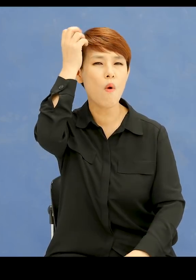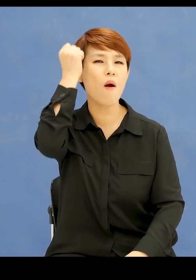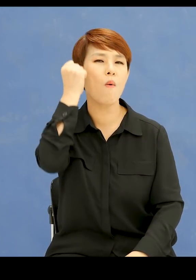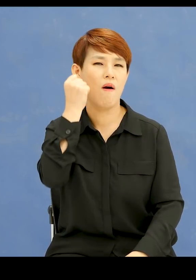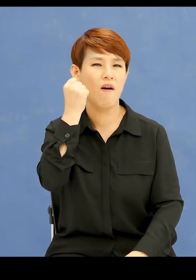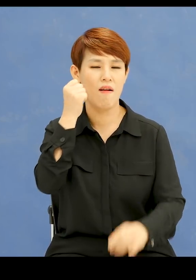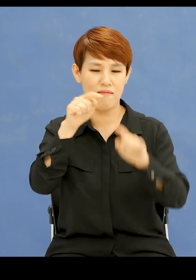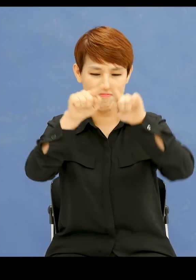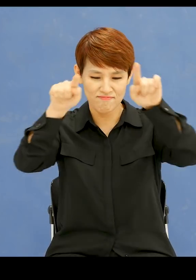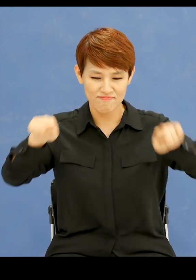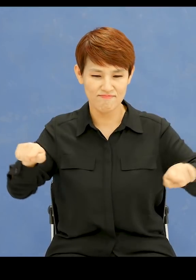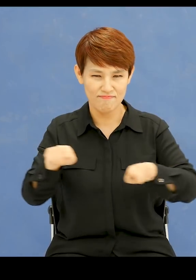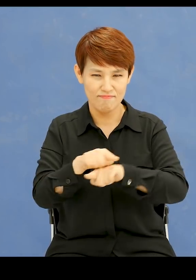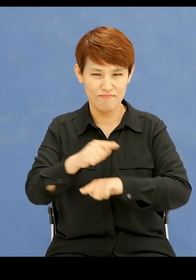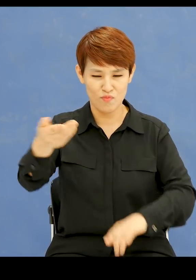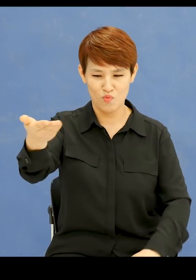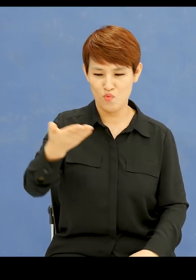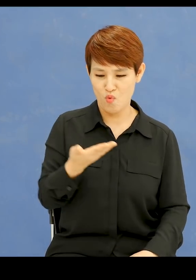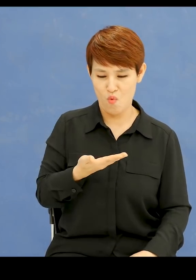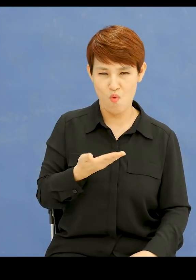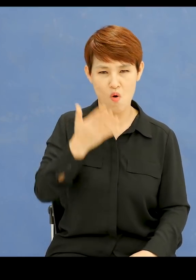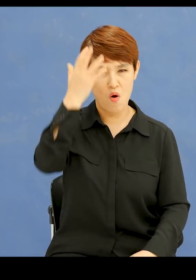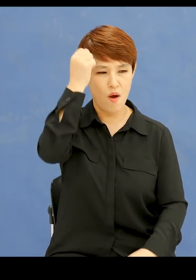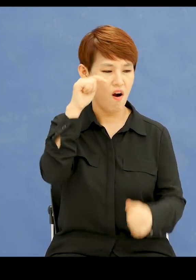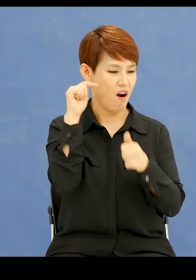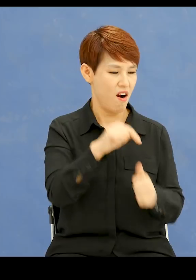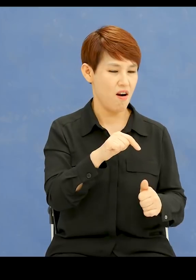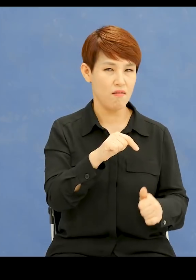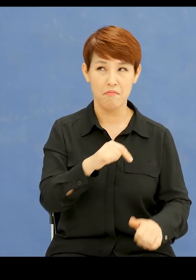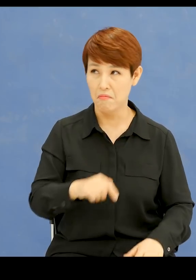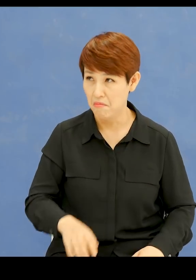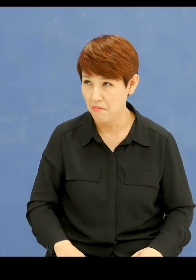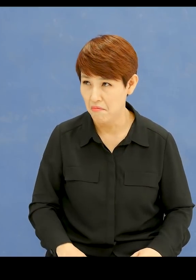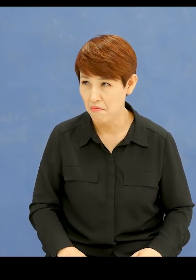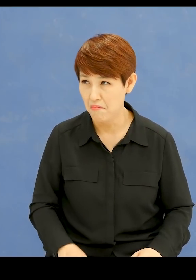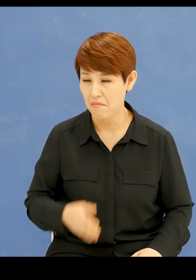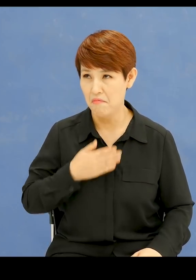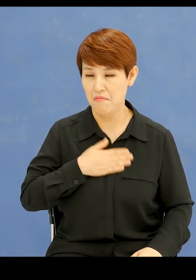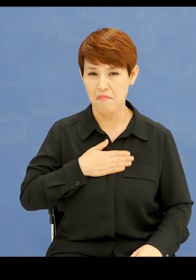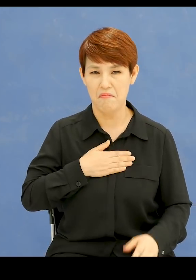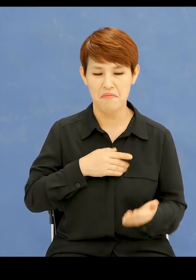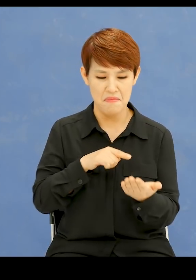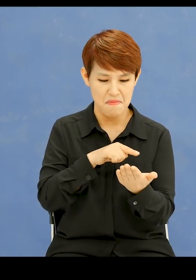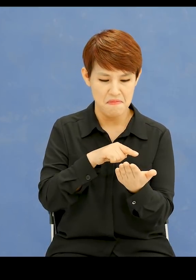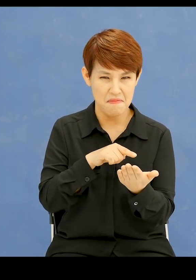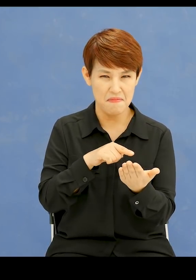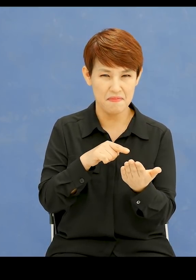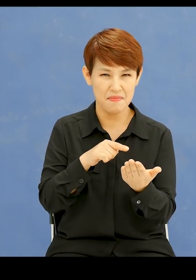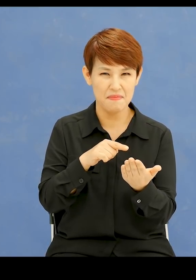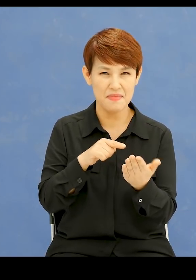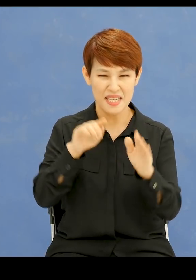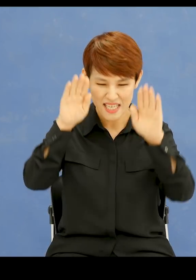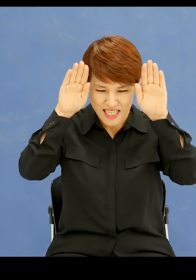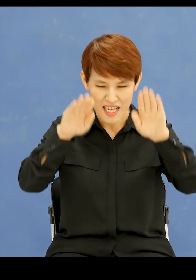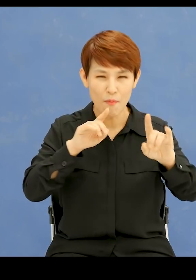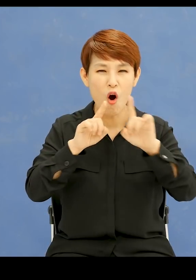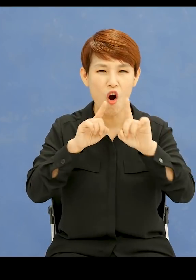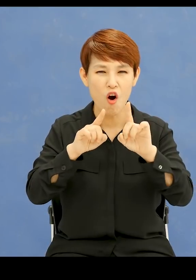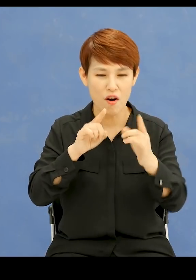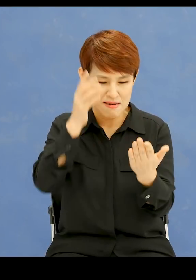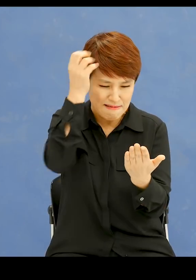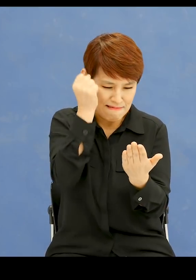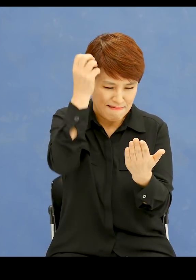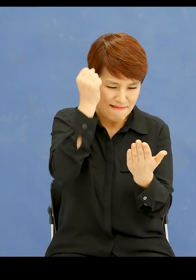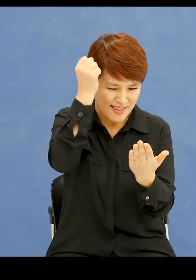이렇게 메모지 이렇게 주셔가지고 이거를 외워야 된다라고 해서 그거를 주셔서 저희가 이제 이슬람 말로